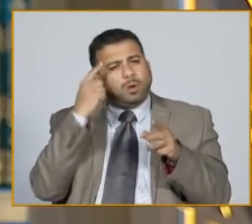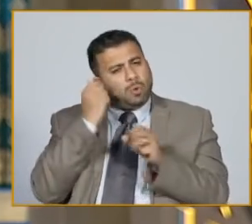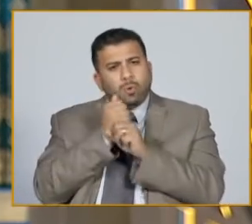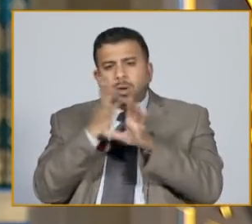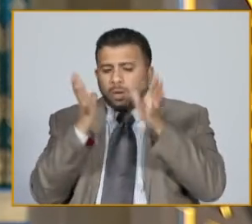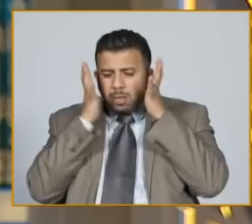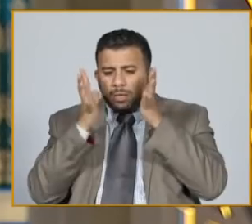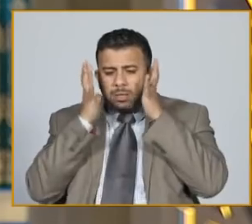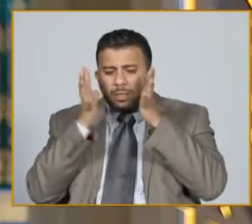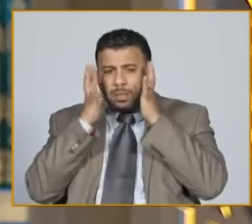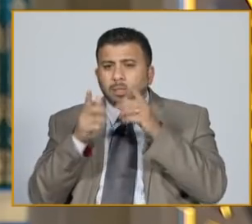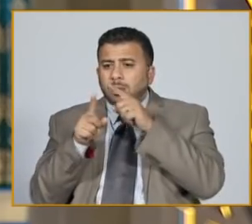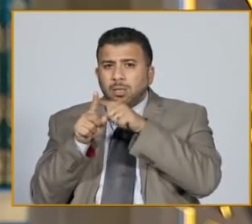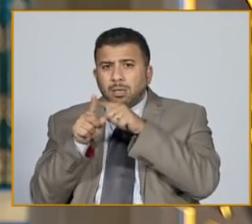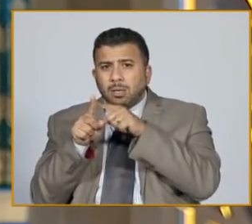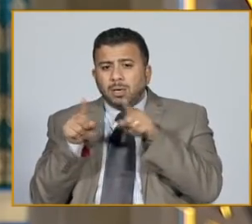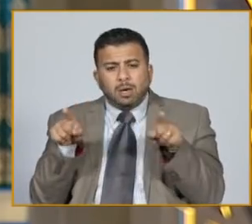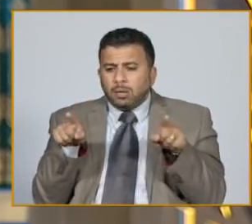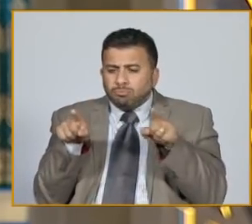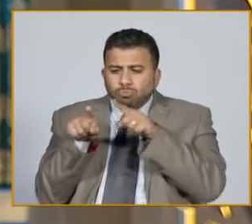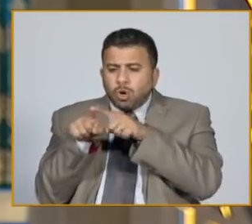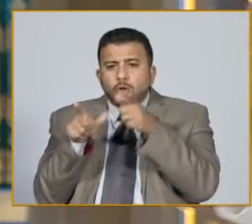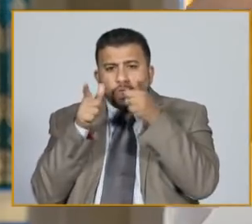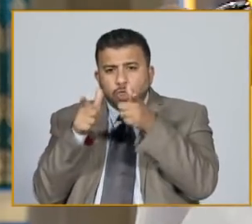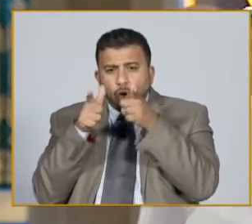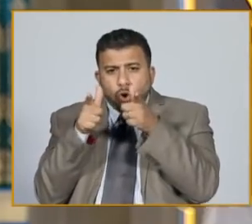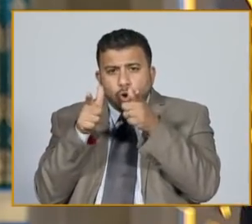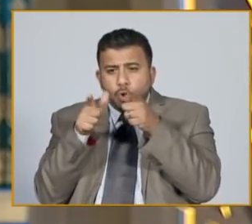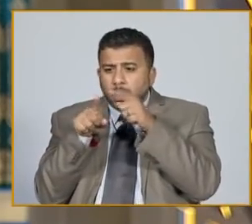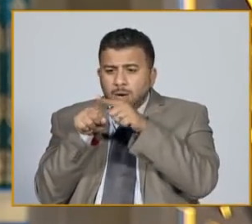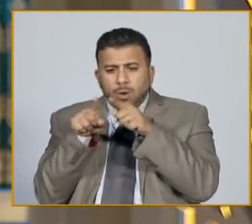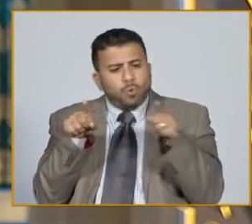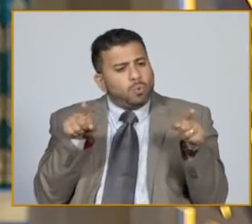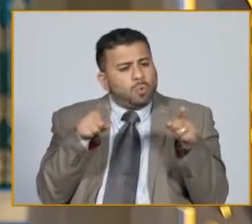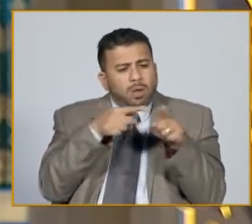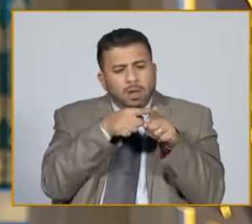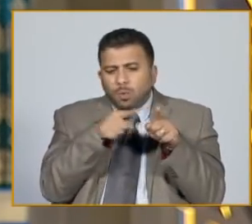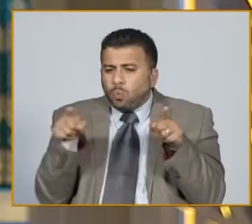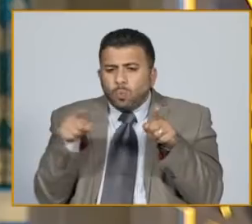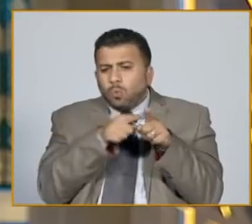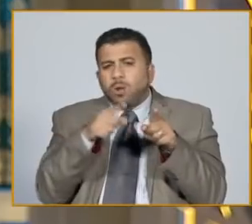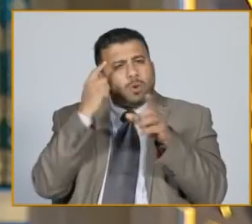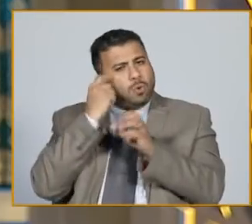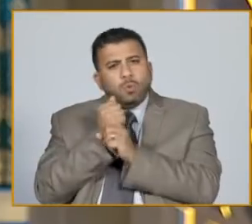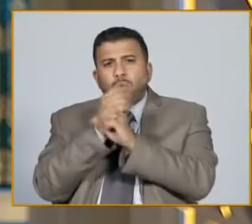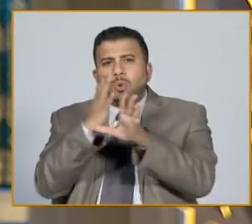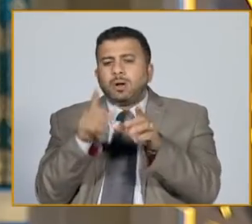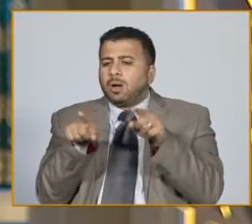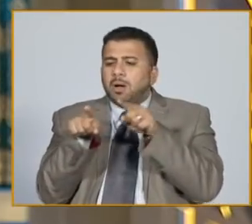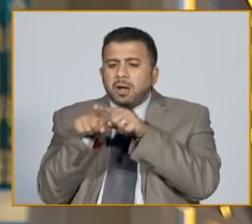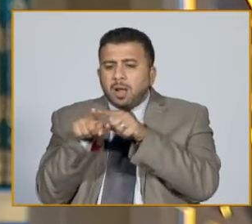الأذان، من أذان الظهر إلى أذان العصر كل هذا وقت لصلاة الظهر، كل هذا وقت. فلو صليتي